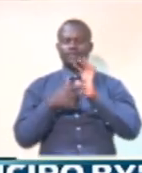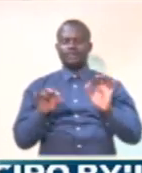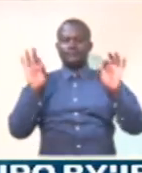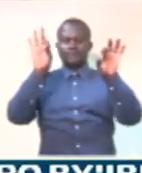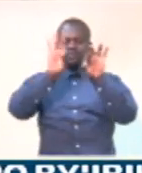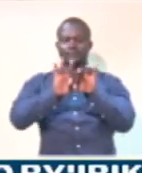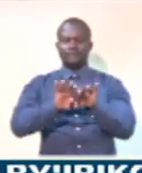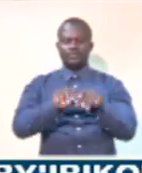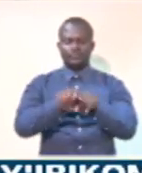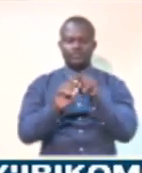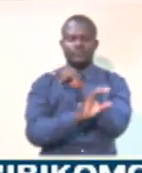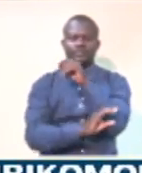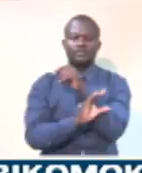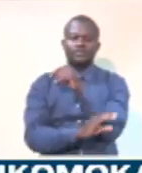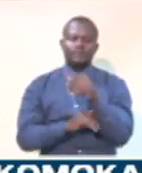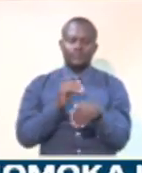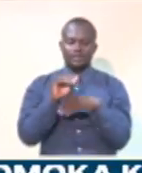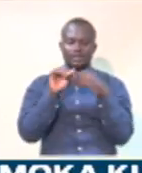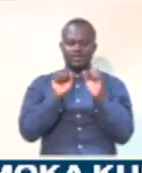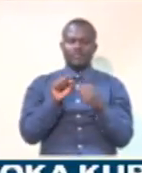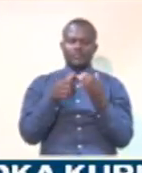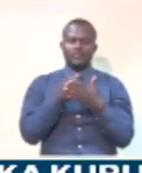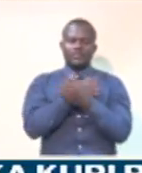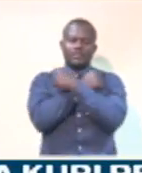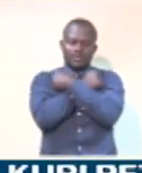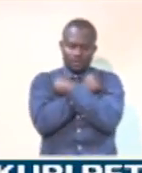agaciro nk'igihugu gishobora kuba gikunda